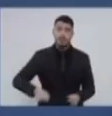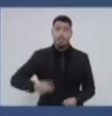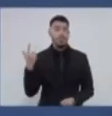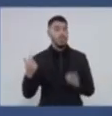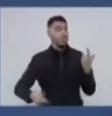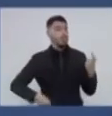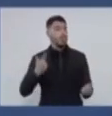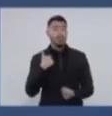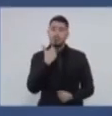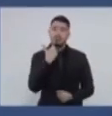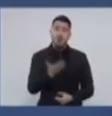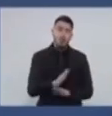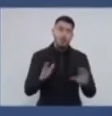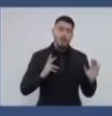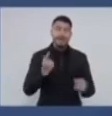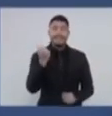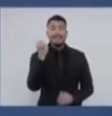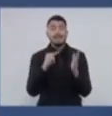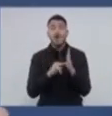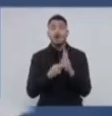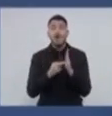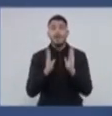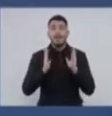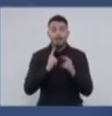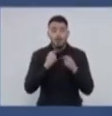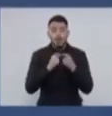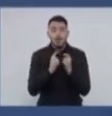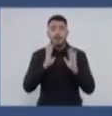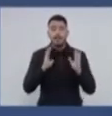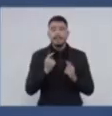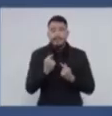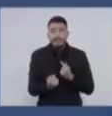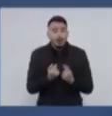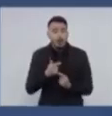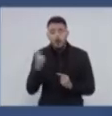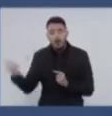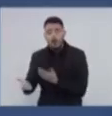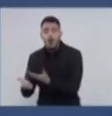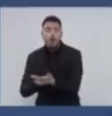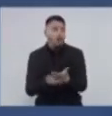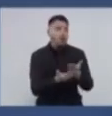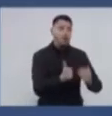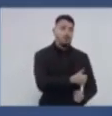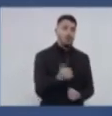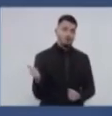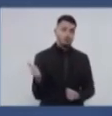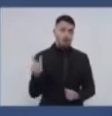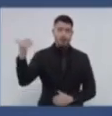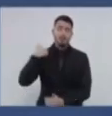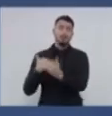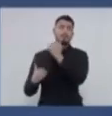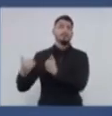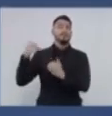πολύ τις δυνατότητες οικονομίας και έχου έχουν μειωμένη κοινωνική αποδοτικότητα μας λένε μειώστε τον ειδικό φόρο